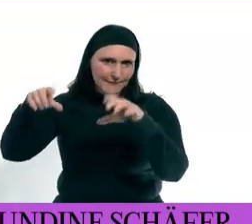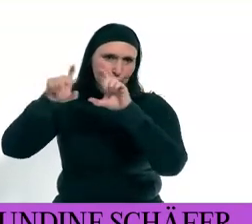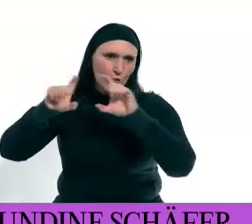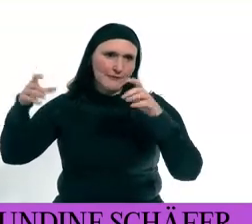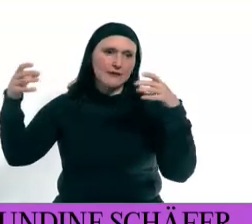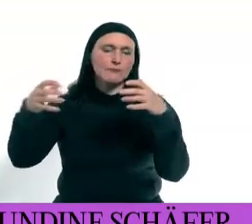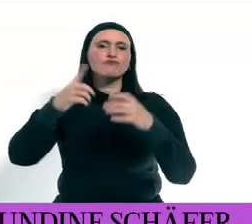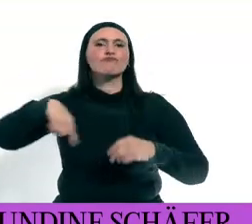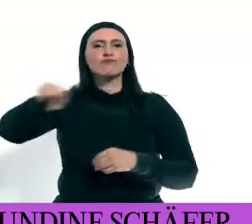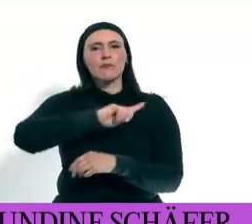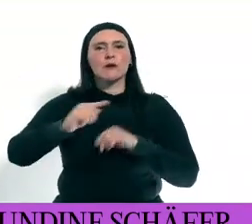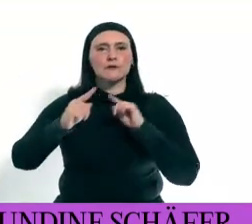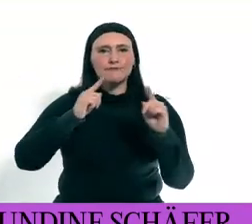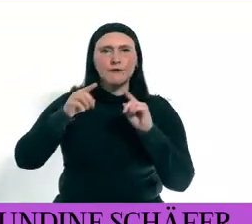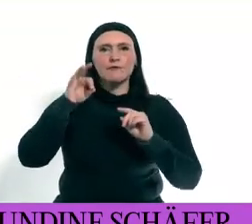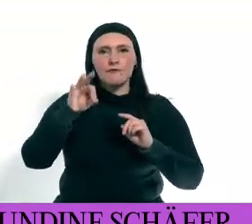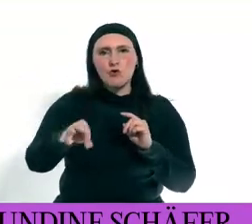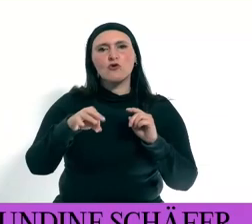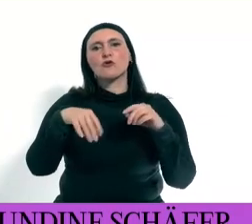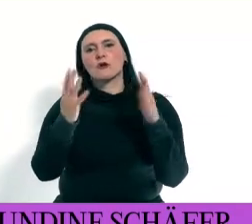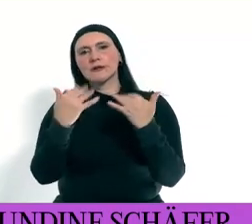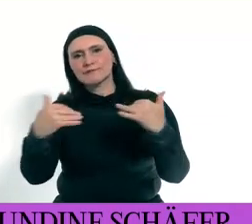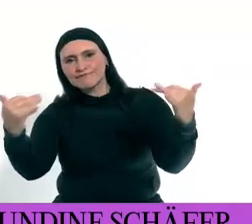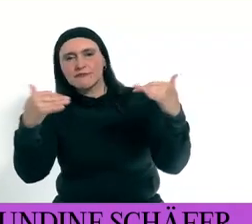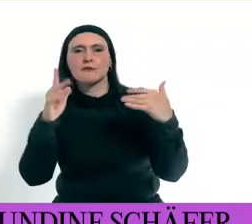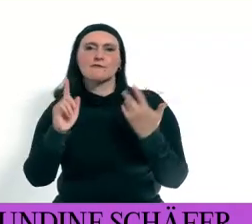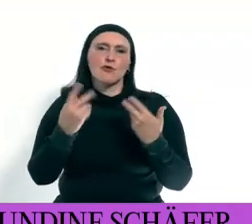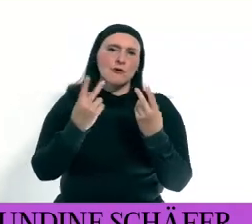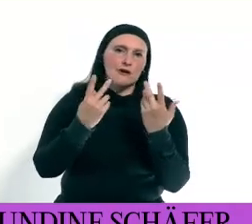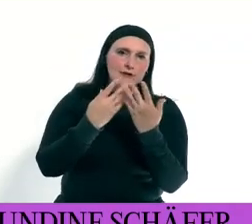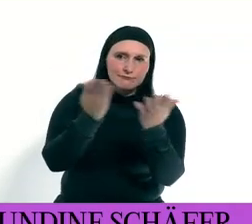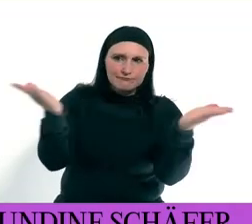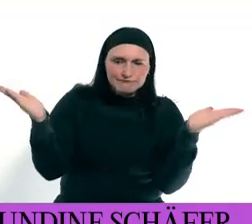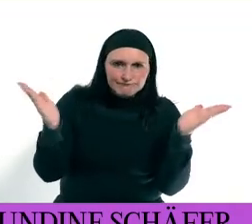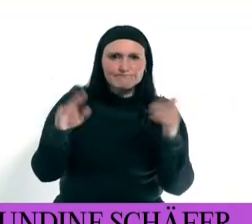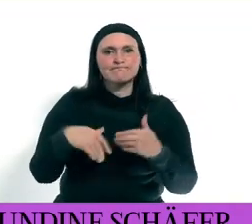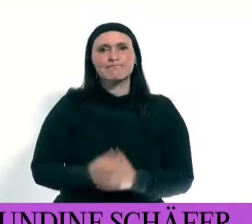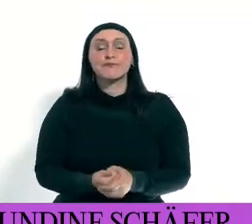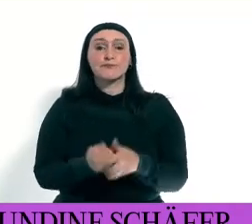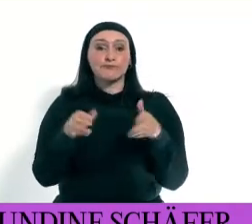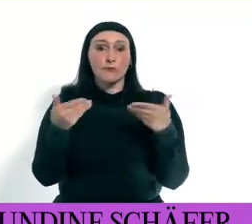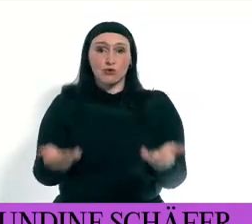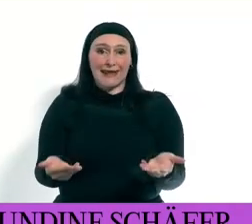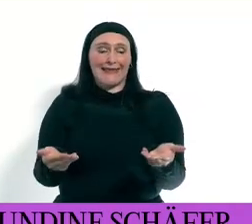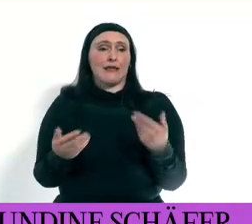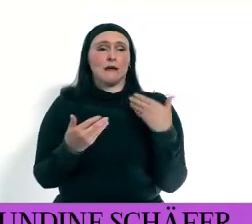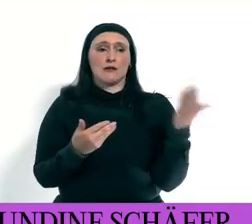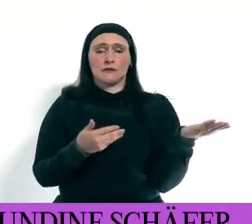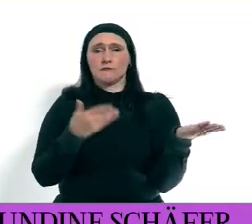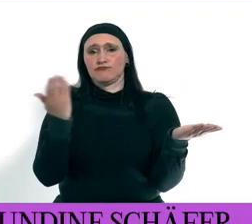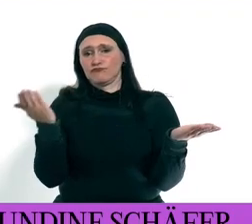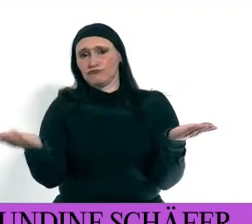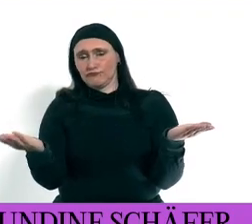zusammenarbeiten, die sich gegenseitig unterstützen, die Kunst und KünstlerInnen und die Öffentlichkeit unterstützen. Und ich freue mich